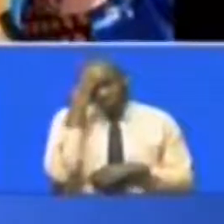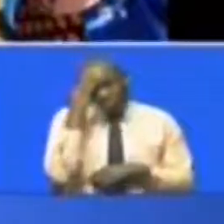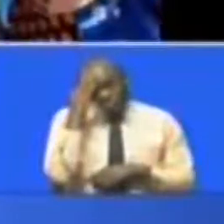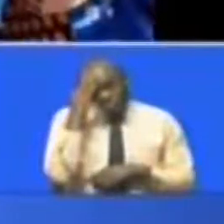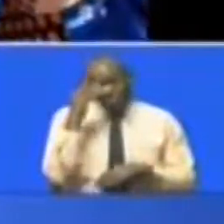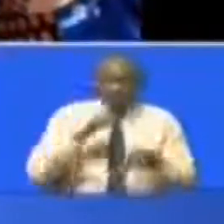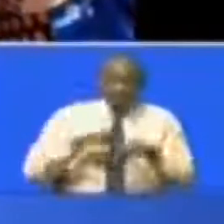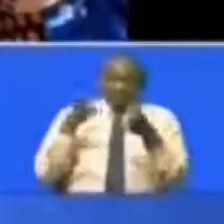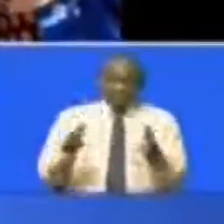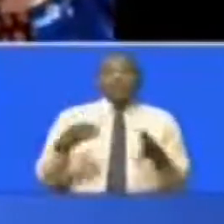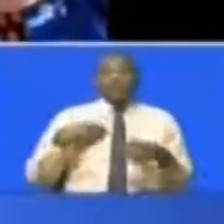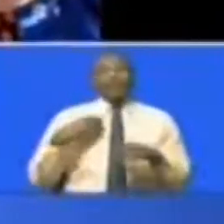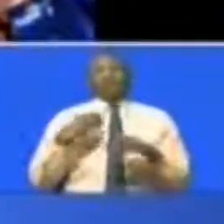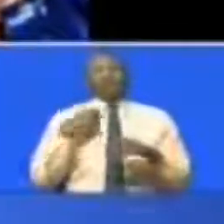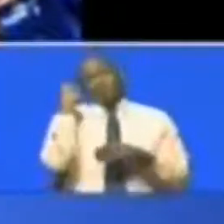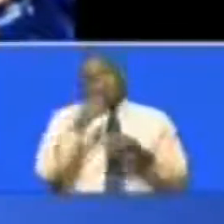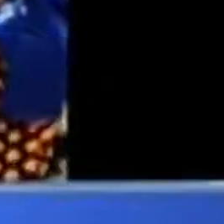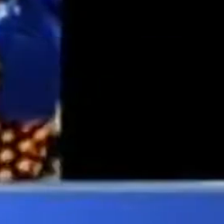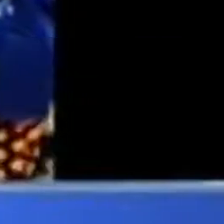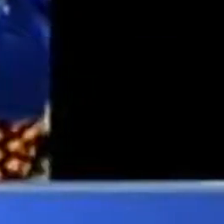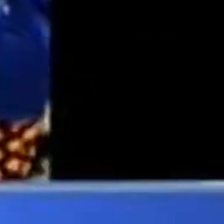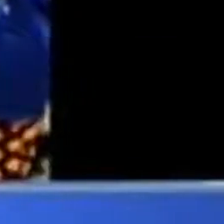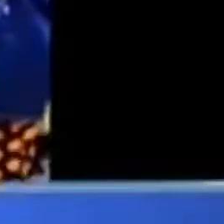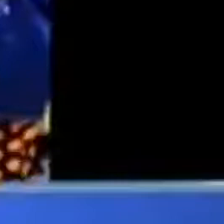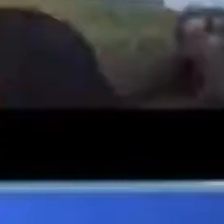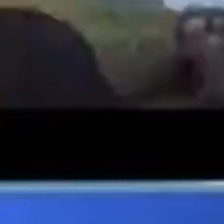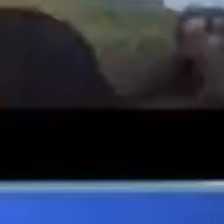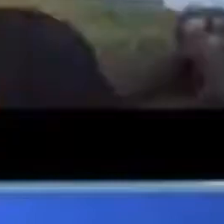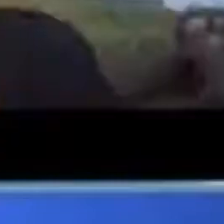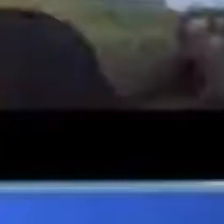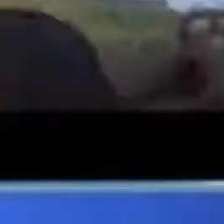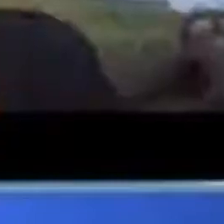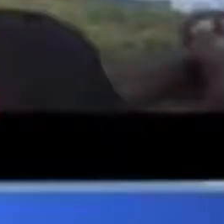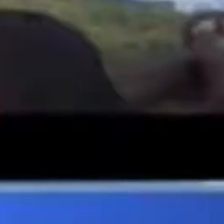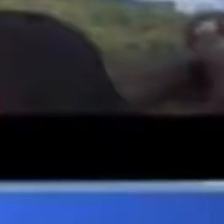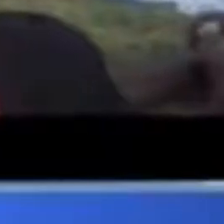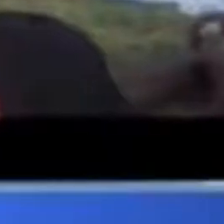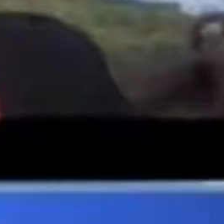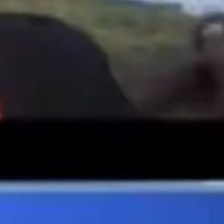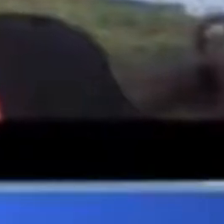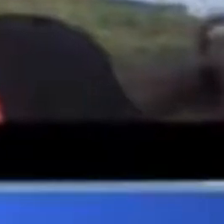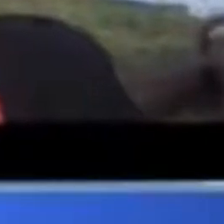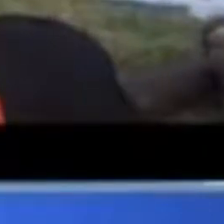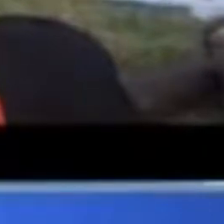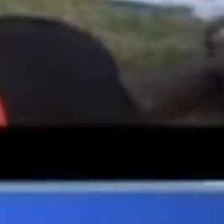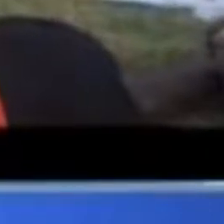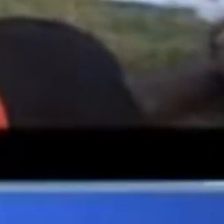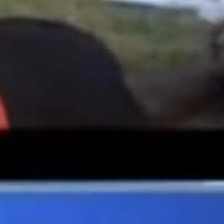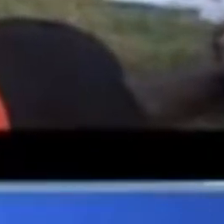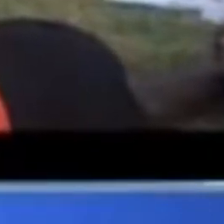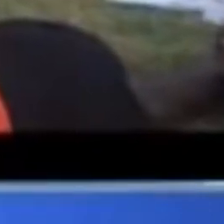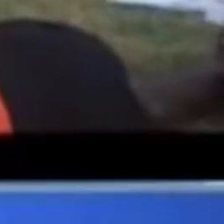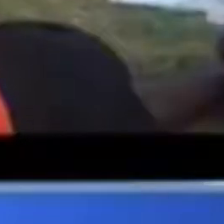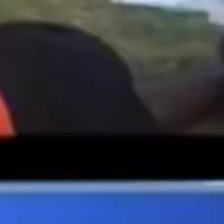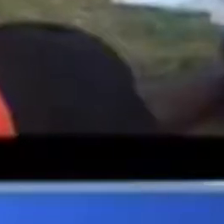wakati huu ambapo kuna social media, unaweza patana na watu kwa kwenye mtandao, so si lazima tusafiri kwenye nchi ya nje.